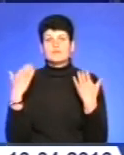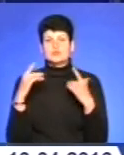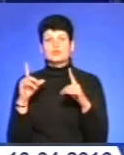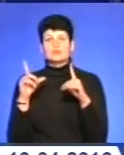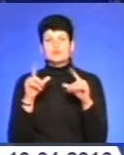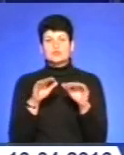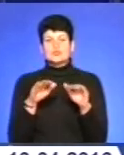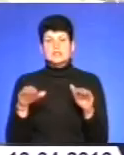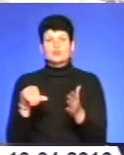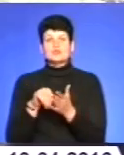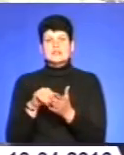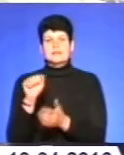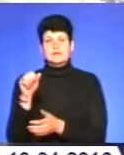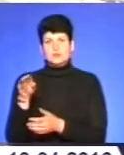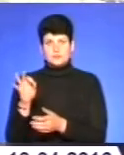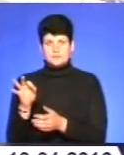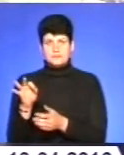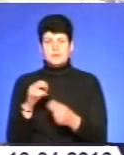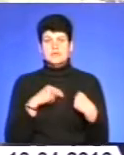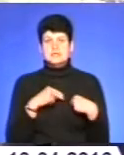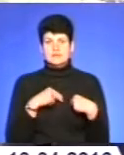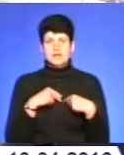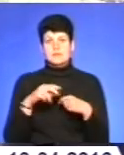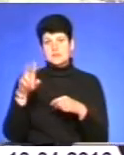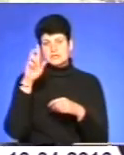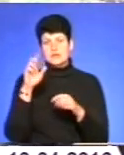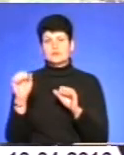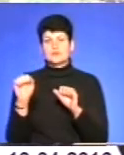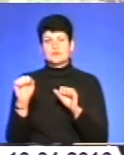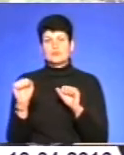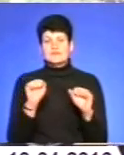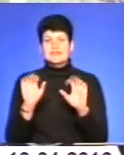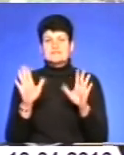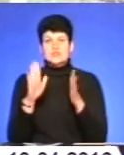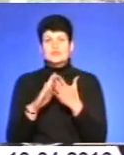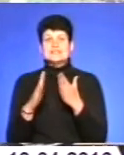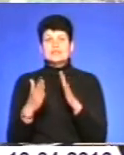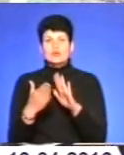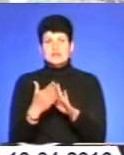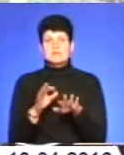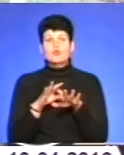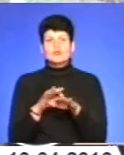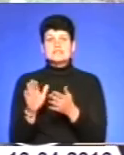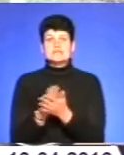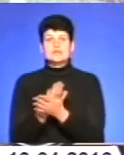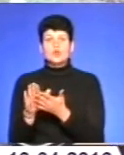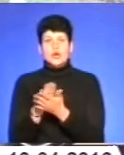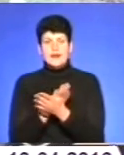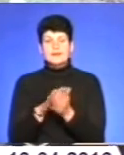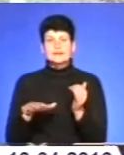діти учасників АТО. Працівниками управління Державної служби України з надзвичайних ситуацій проводиться толока на